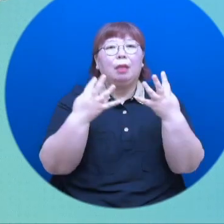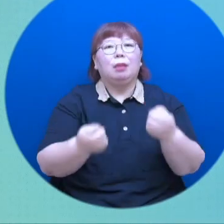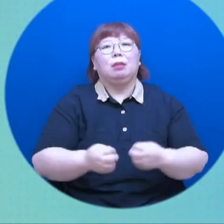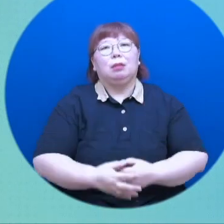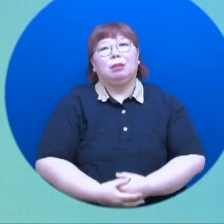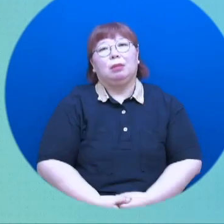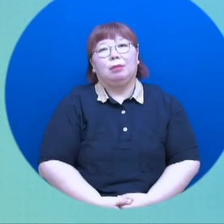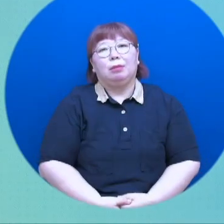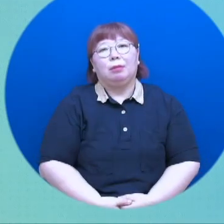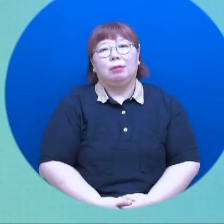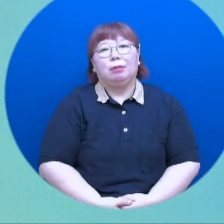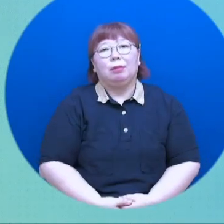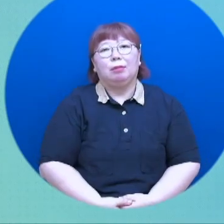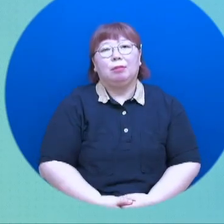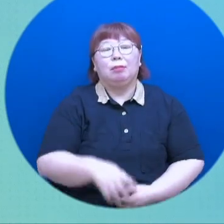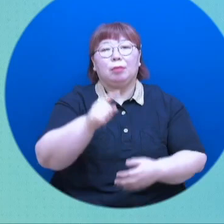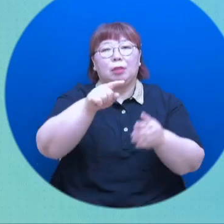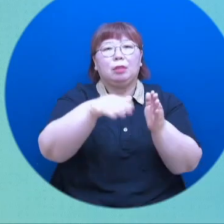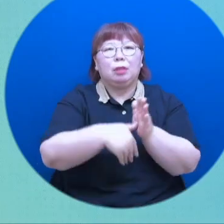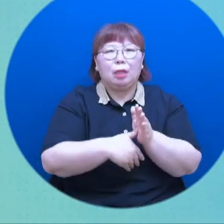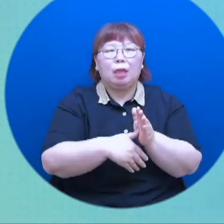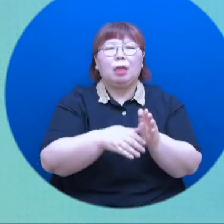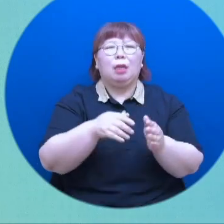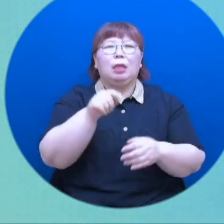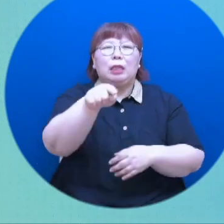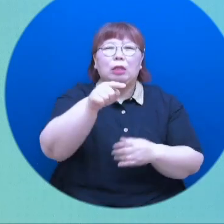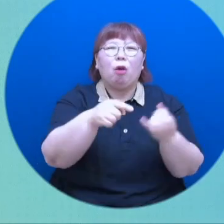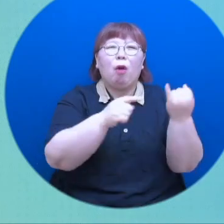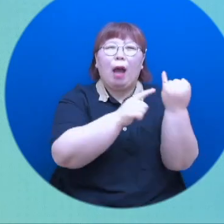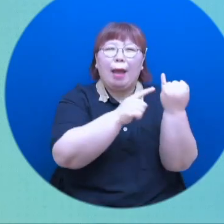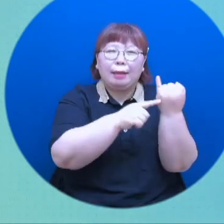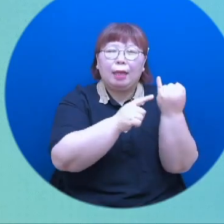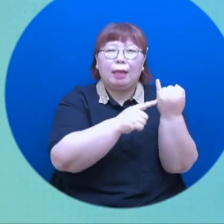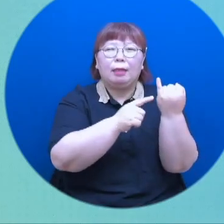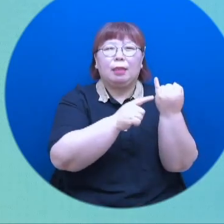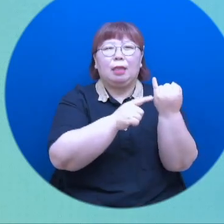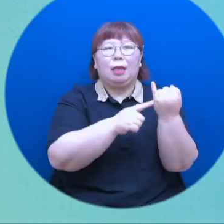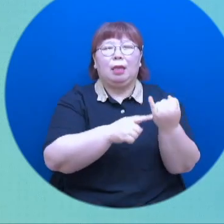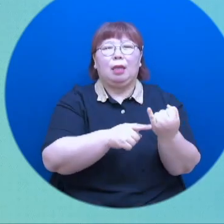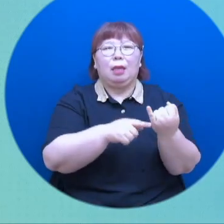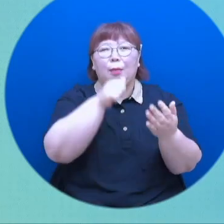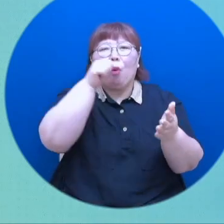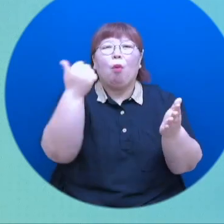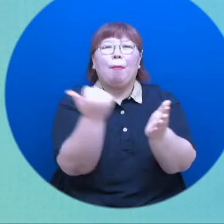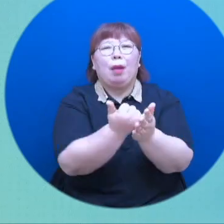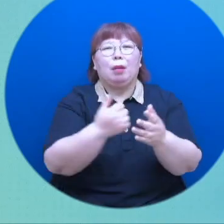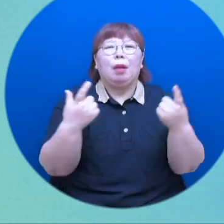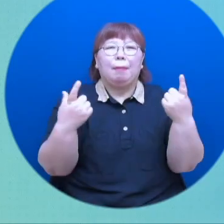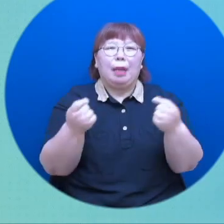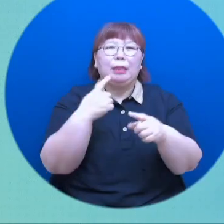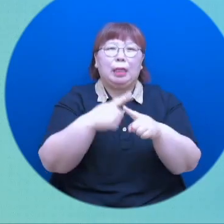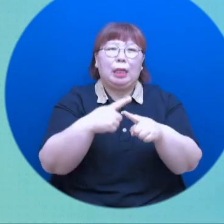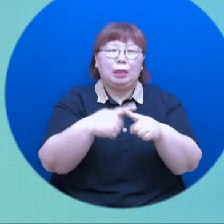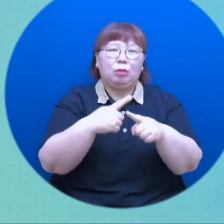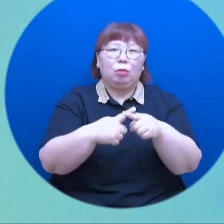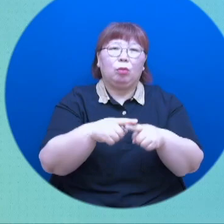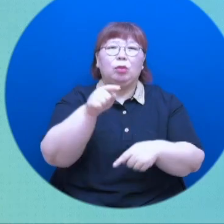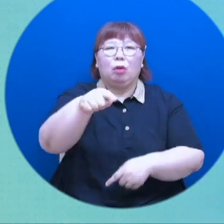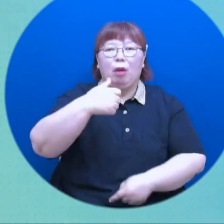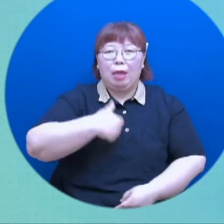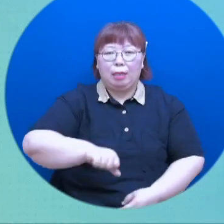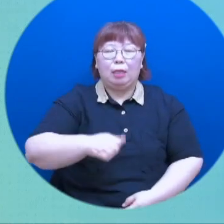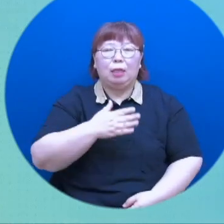아세요? 그때 내 아내에게 대못 박았지, 내가 내 아들 입에 대못 박았어. 이렇게 말씀하는 거예요.